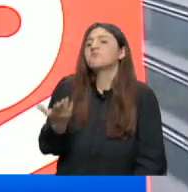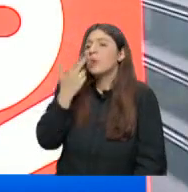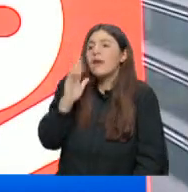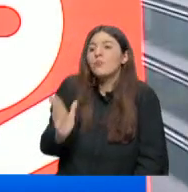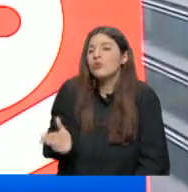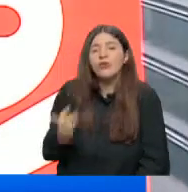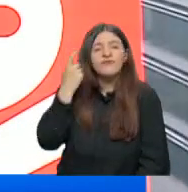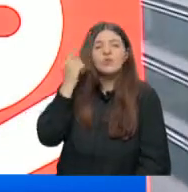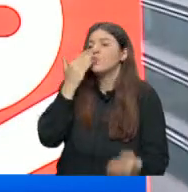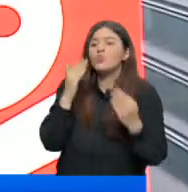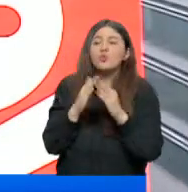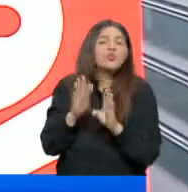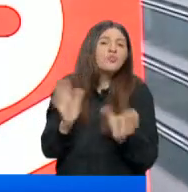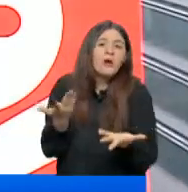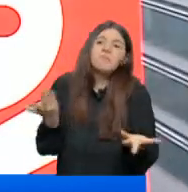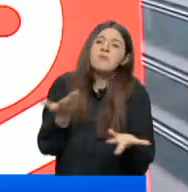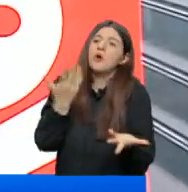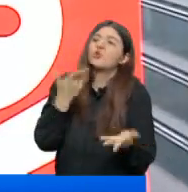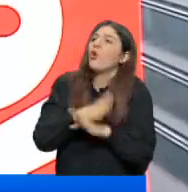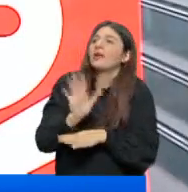benimsemiyorsunuz. Fikirlerimizi doğru bulmuyorsunuz.